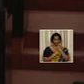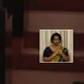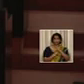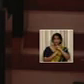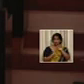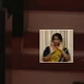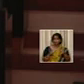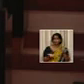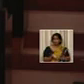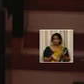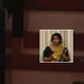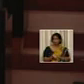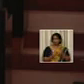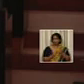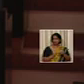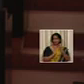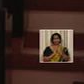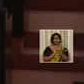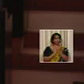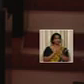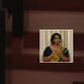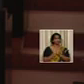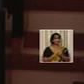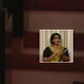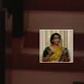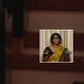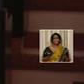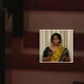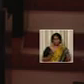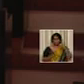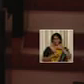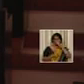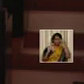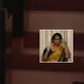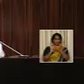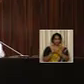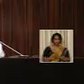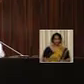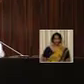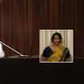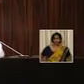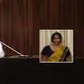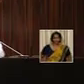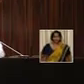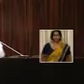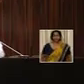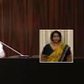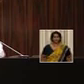කියලා තියෙද්දි මේක දිගින් දිගට යනකොට මේ න්‍යාය පත්‍රය කරගන්න වෙන්නේ නැහැ කරුණ නියෝජ්‍ය කතානායකතුමා ඔබතුමාගේ අවධානය යොමු කරනවා ඔව් සර් විපක්ෂ